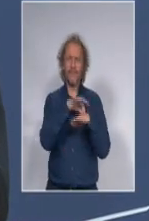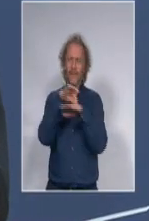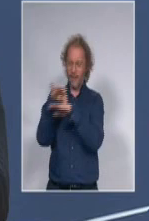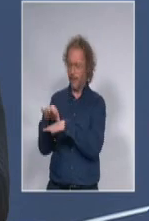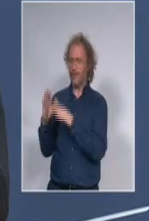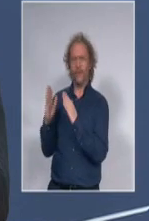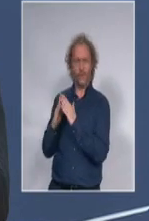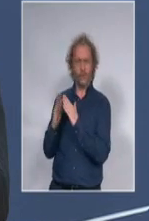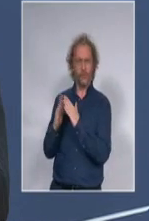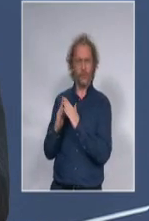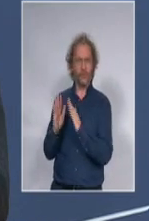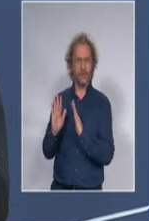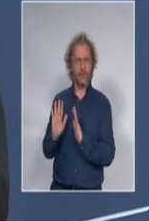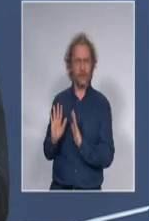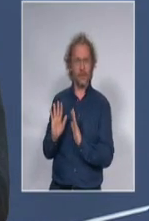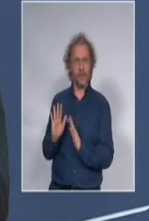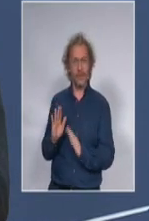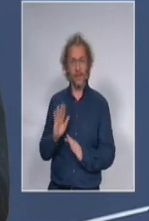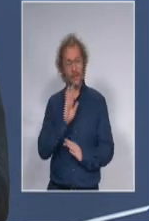Država sad mora da reaguje